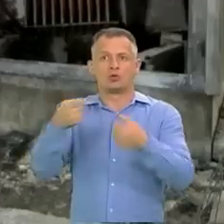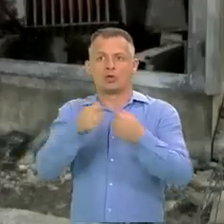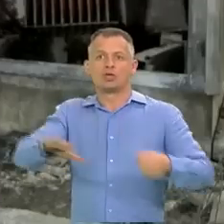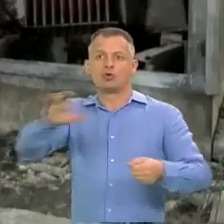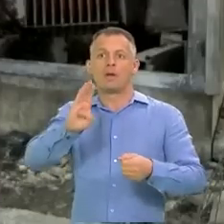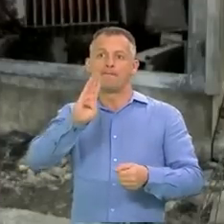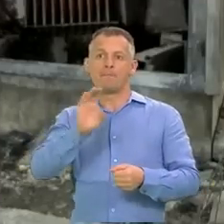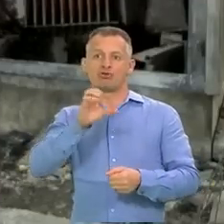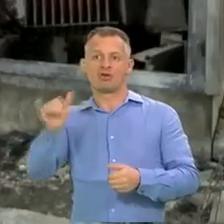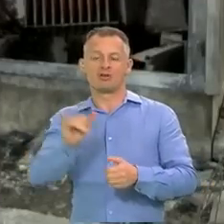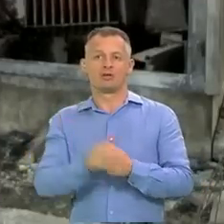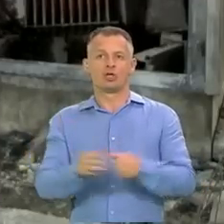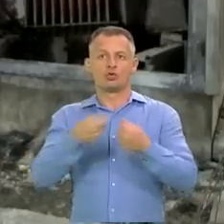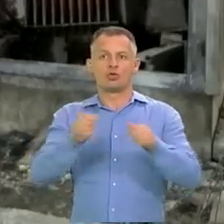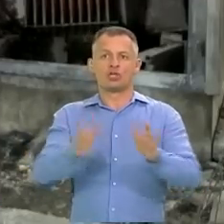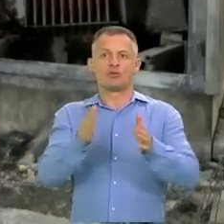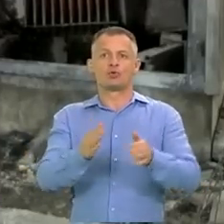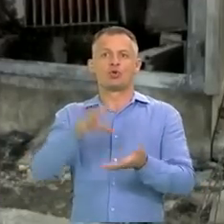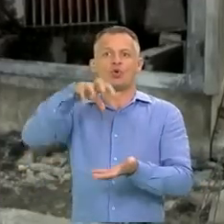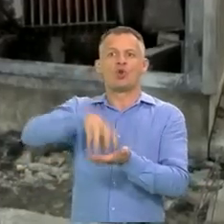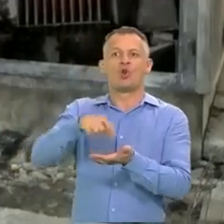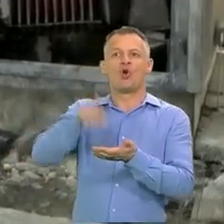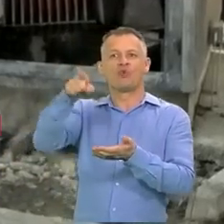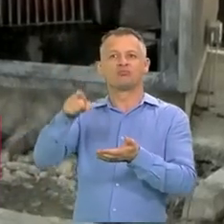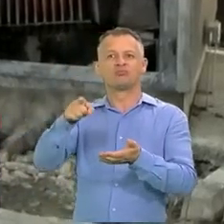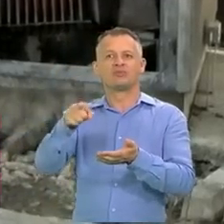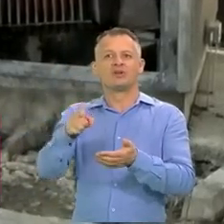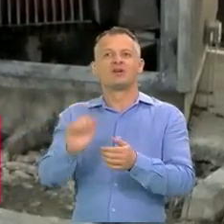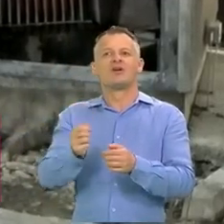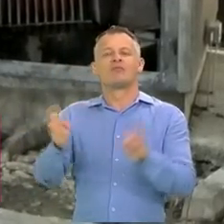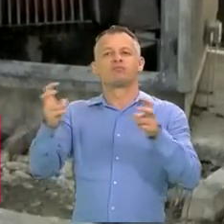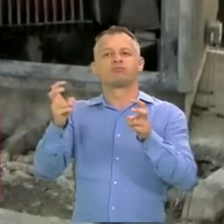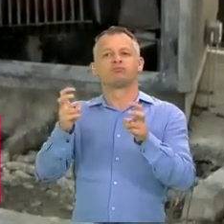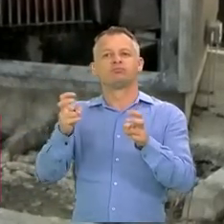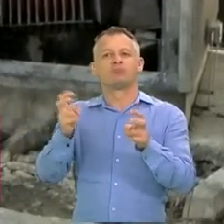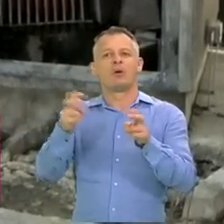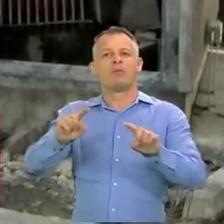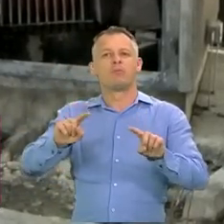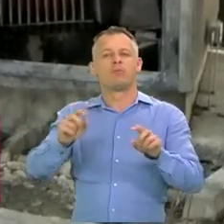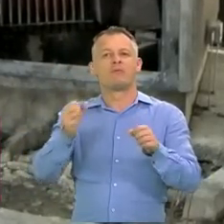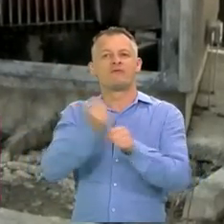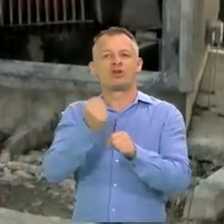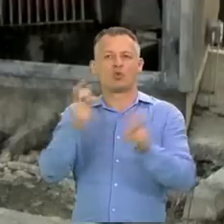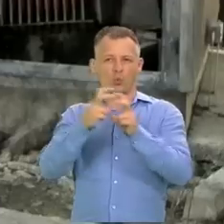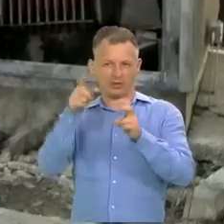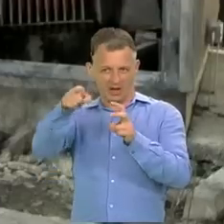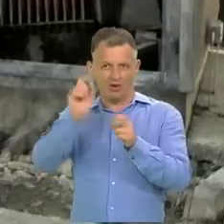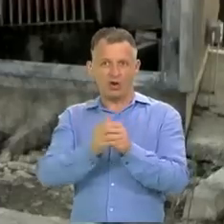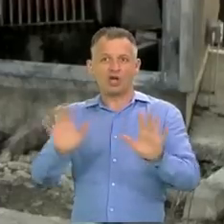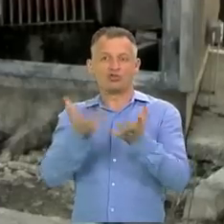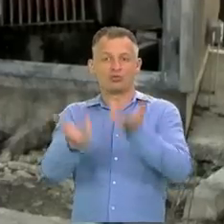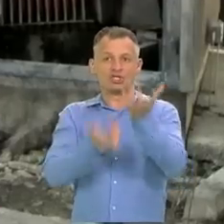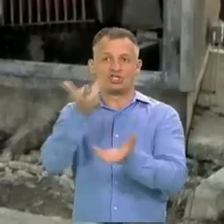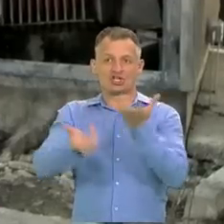pornit cu explozia unui transformator aflat în camera tehnică a spitalului, chiar aici în față. Imediat a izbucnit un incendiu care s-a